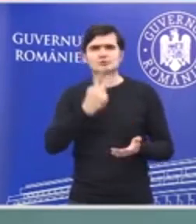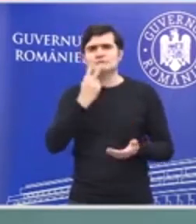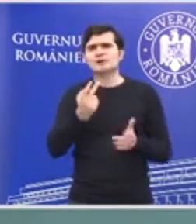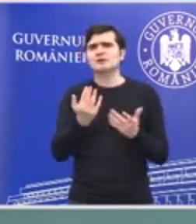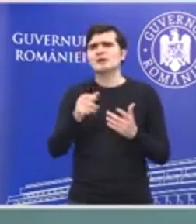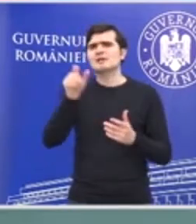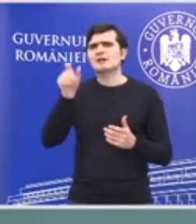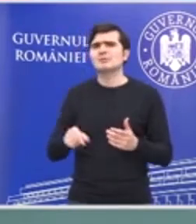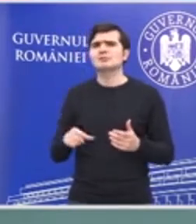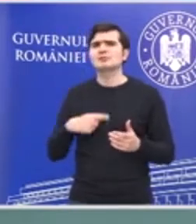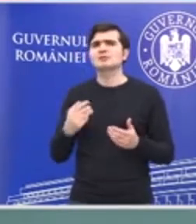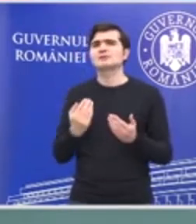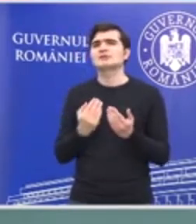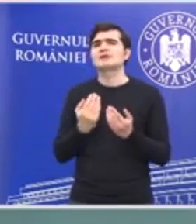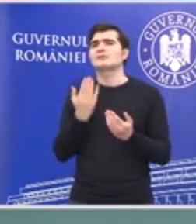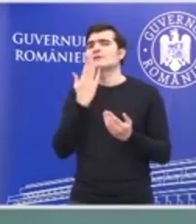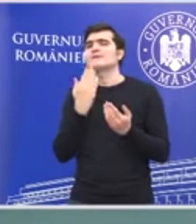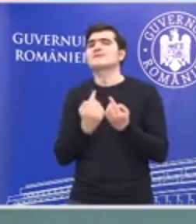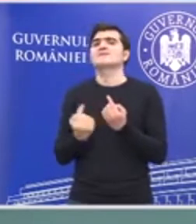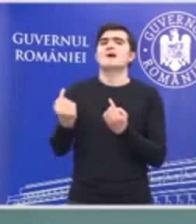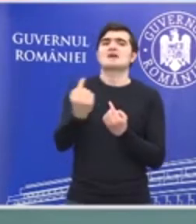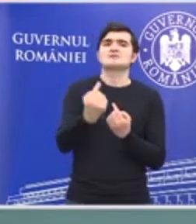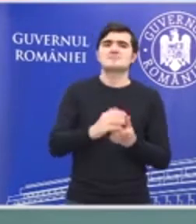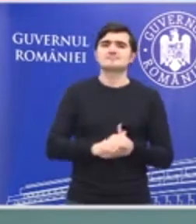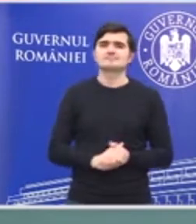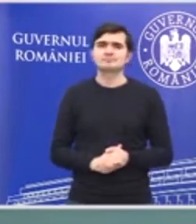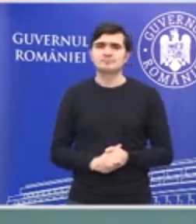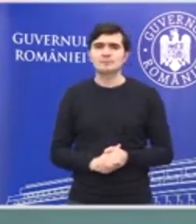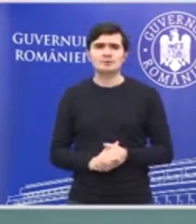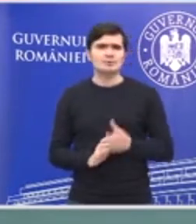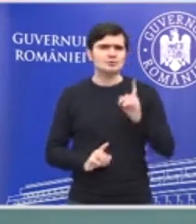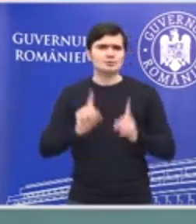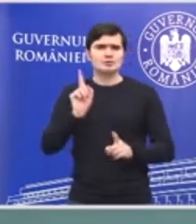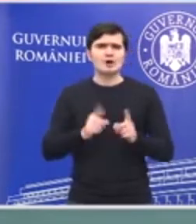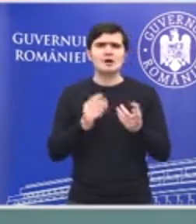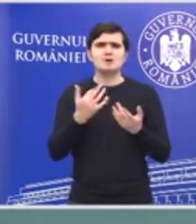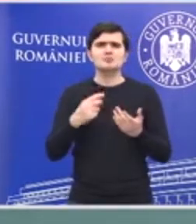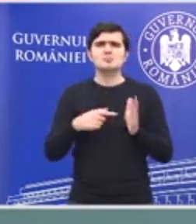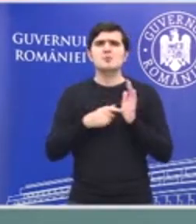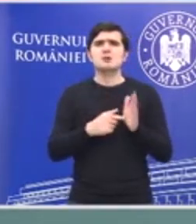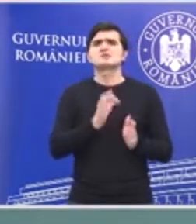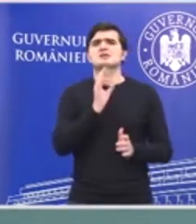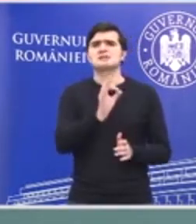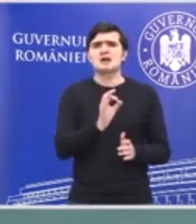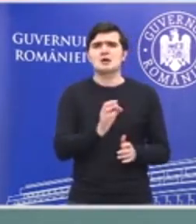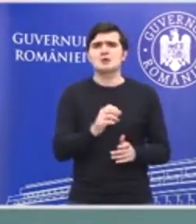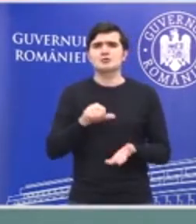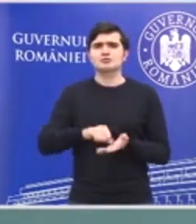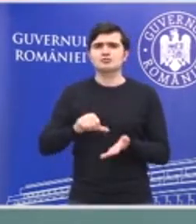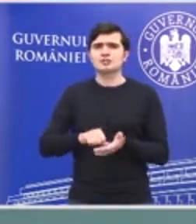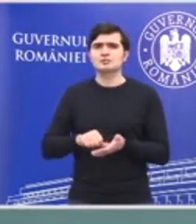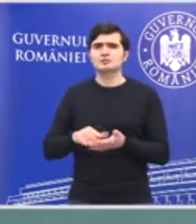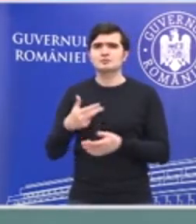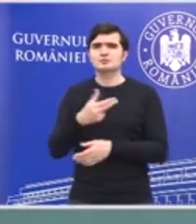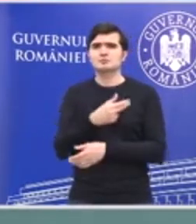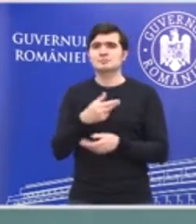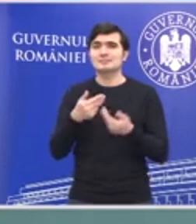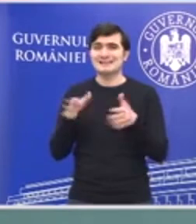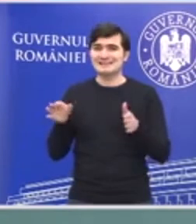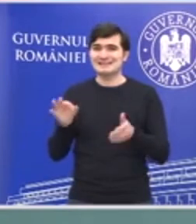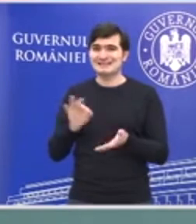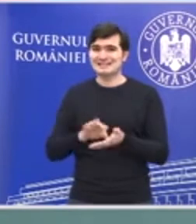fața dumneai pe lista de așteptare. Și dacă numărul este 0, va scrie acolo centru care va fi deschis în data